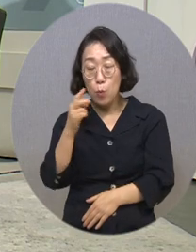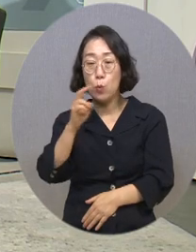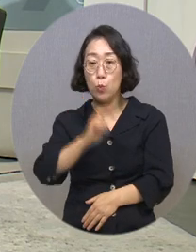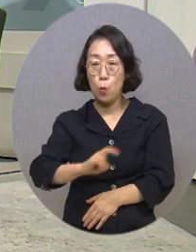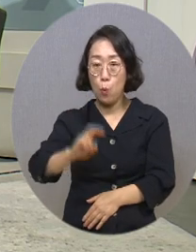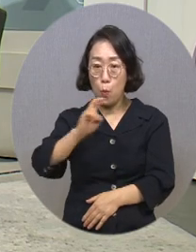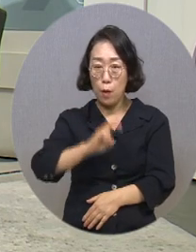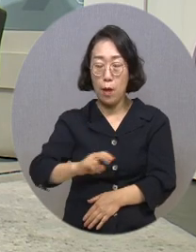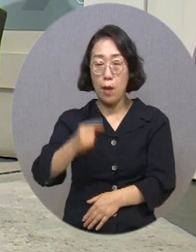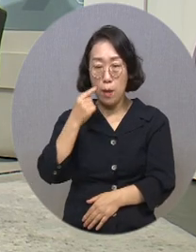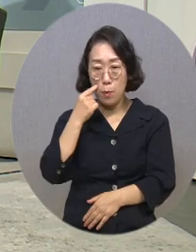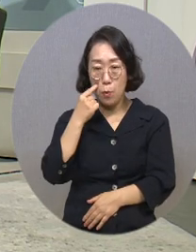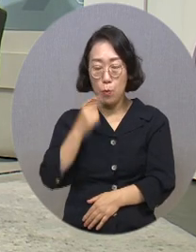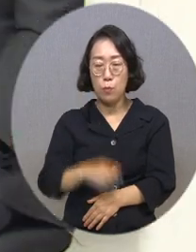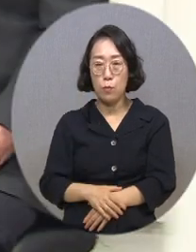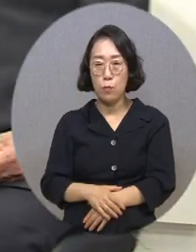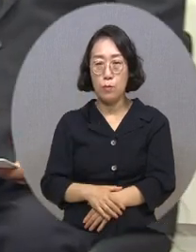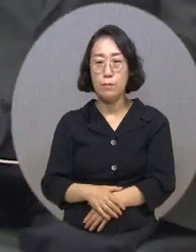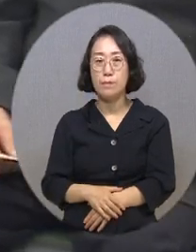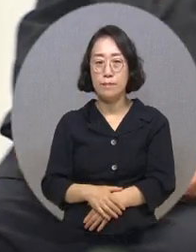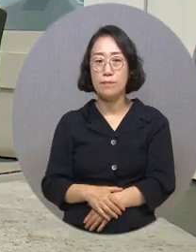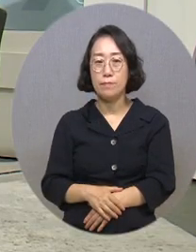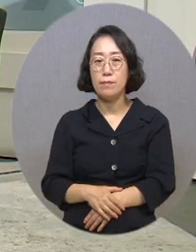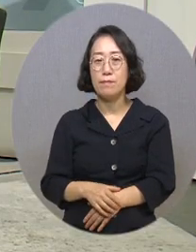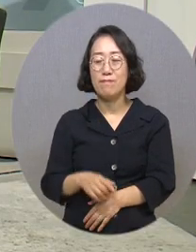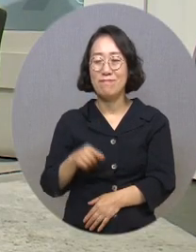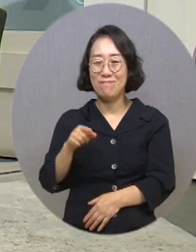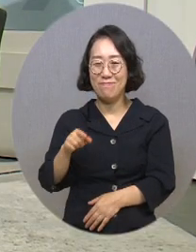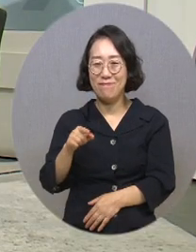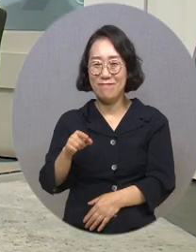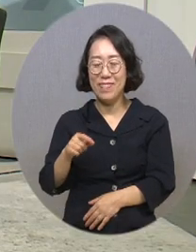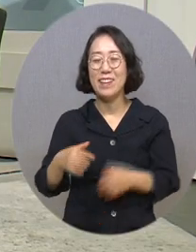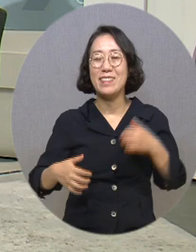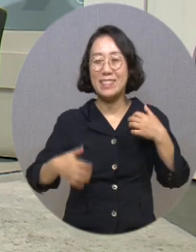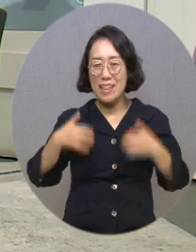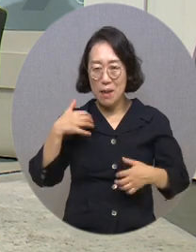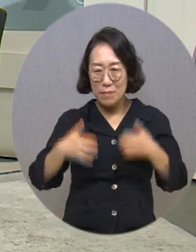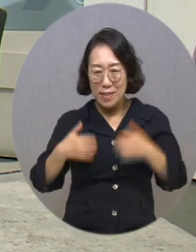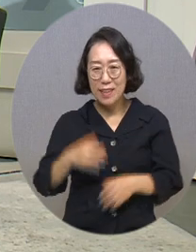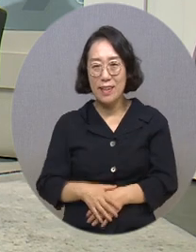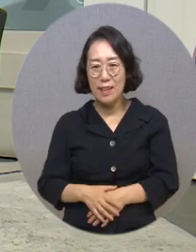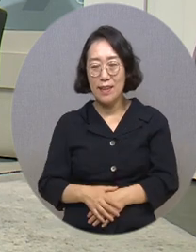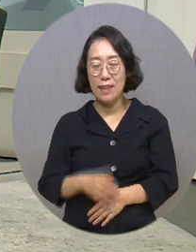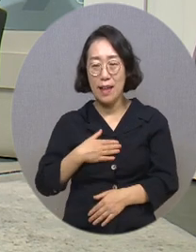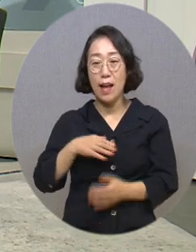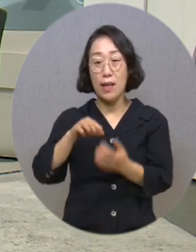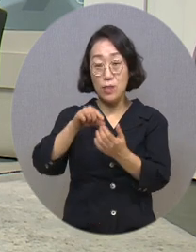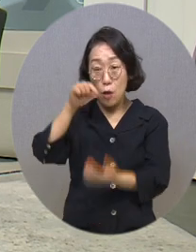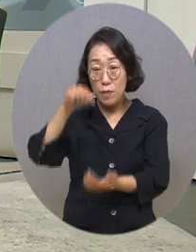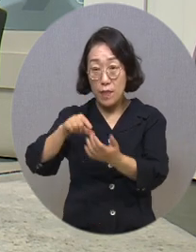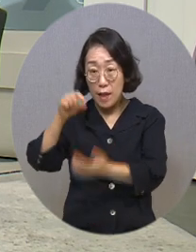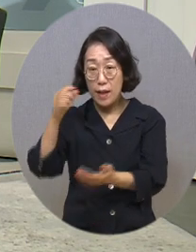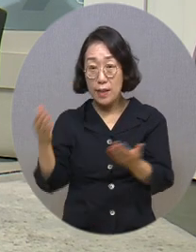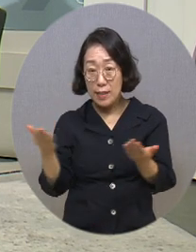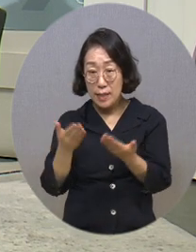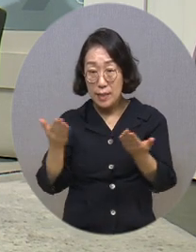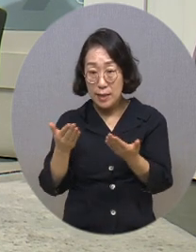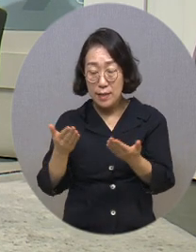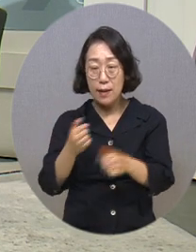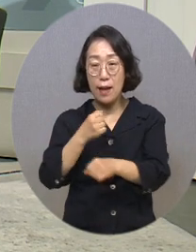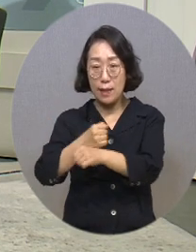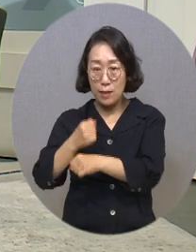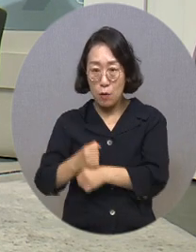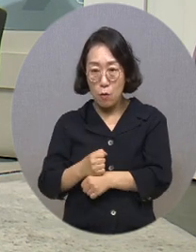이번에 불러요. 곧 나올 거예요. 음악도 나왔어요. 그래서 재미있게 내가 선택한 일을 하는 것 그러다